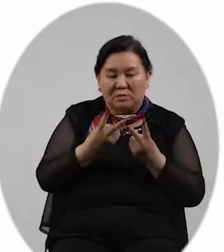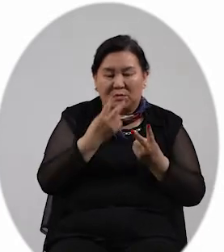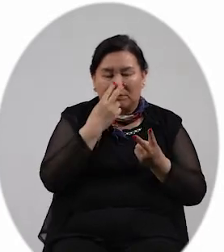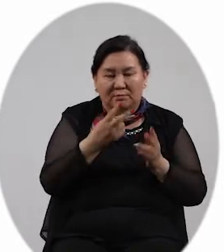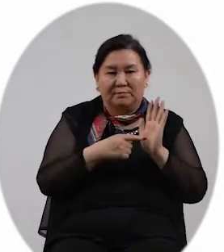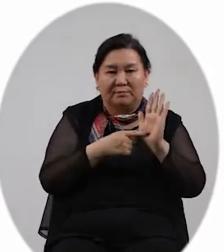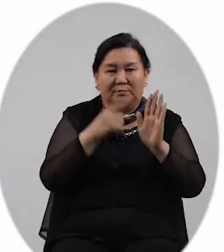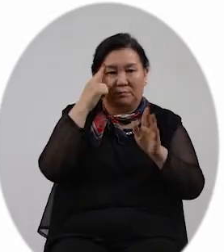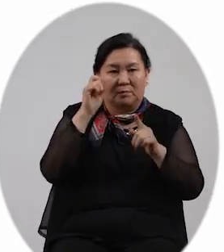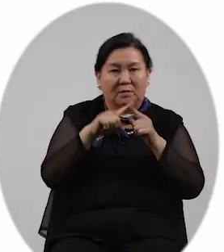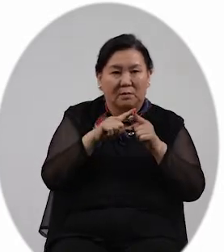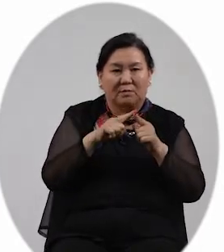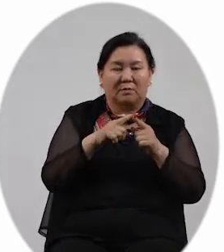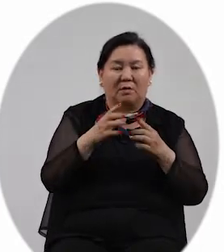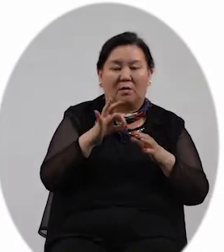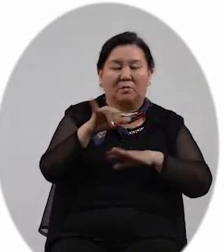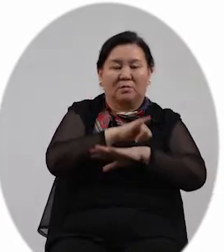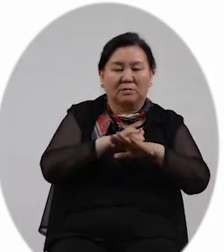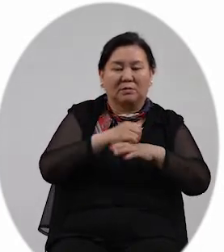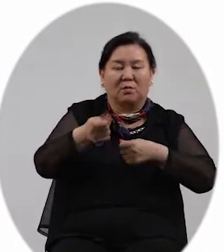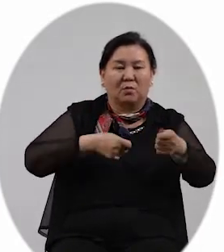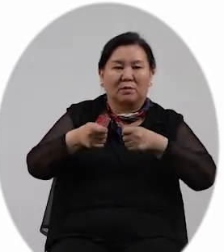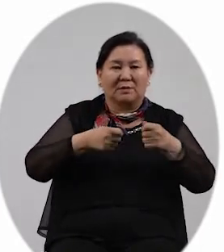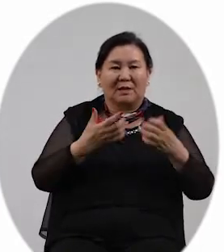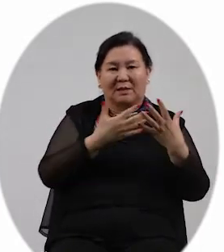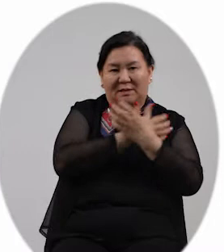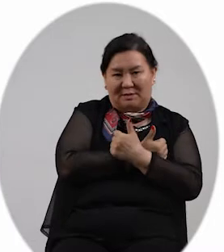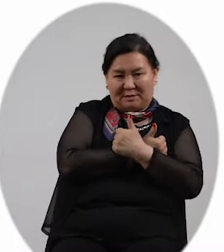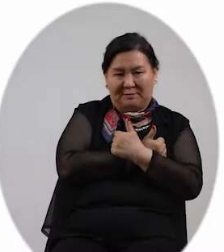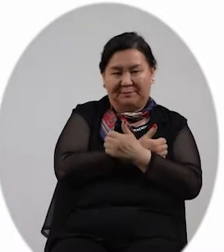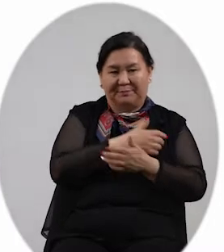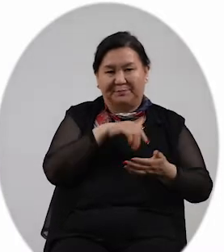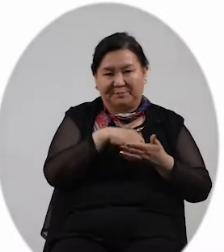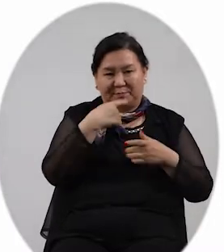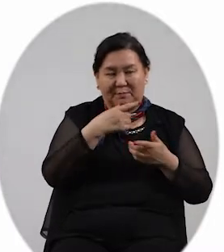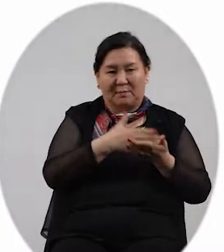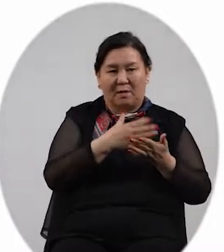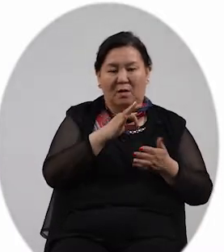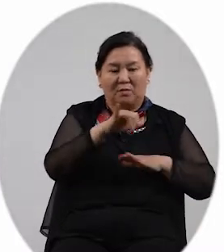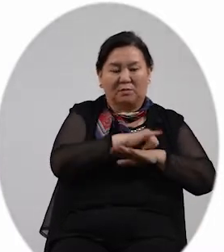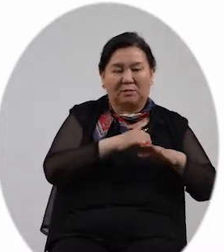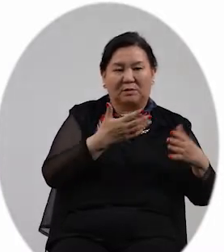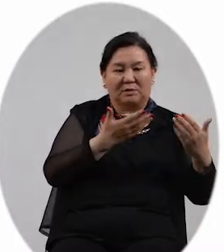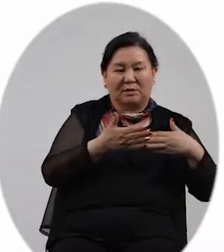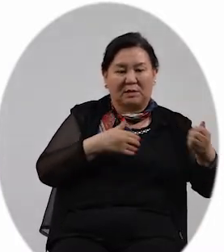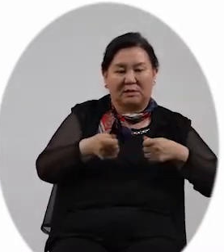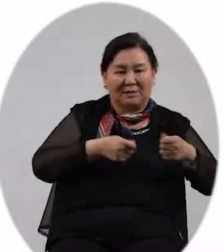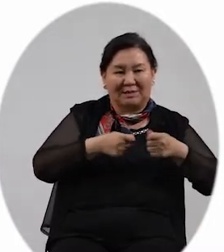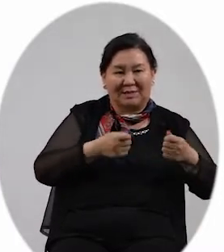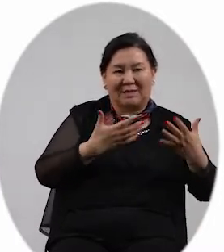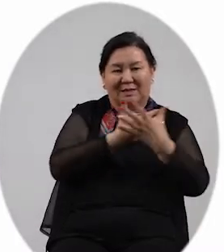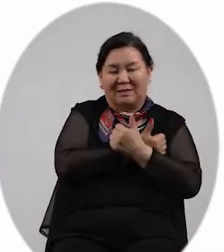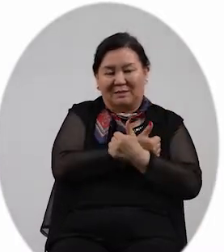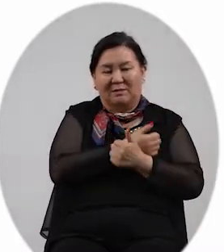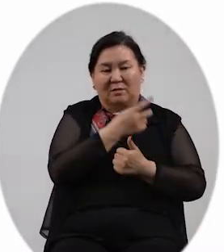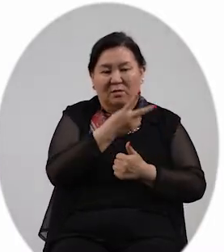зорилгоор хилцлийг байгуулж байгаа нь бол олон улсын худалдааны гэрээ гэж үздэг байгаа. Тэгэхээр бид нар өөрөөр хэлэх юм бол олон улсын худалдааны гэрээ гэдэг дотор бол